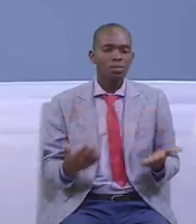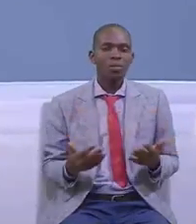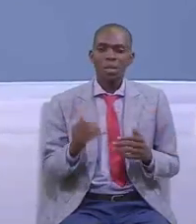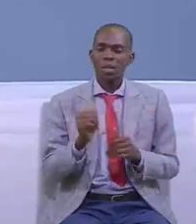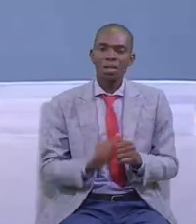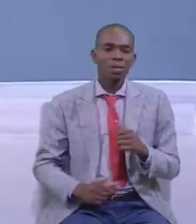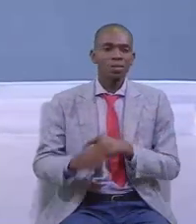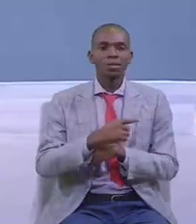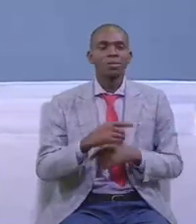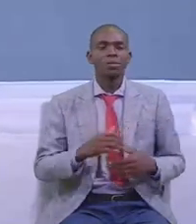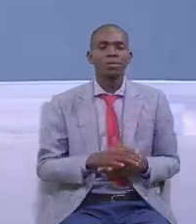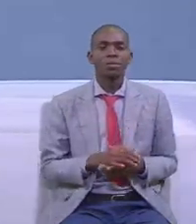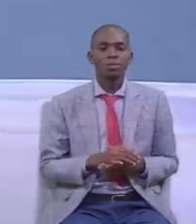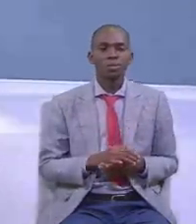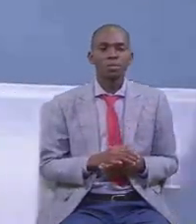jour.